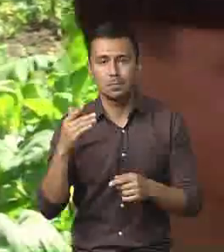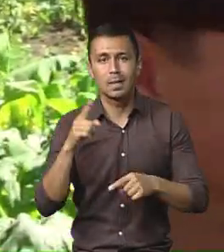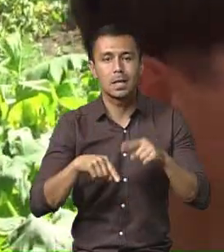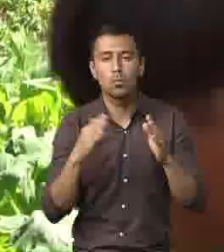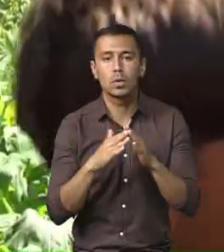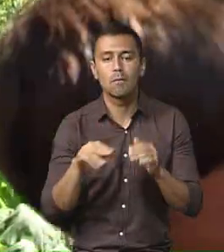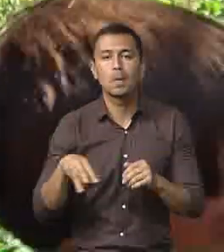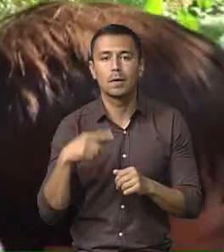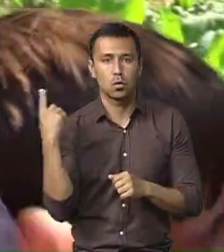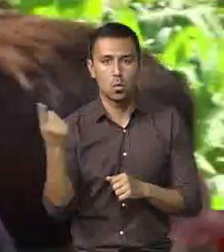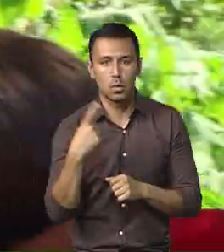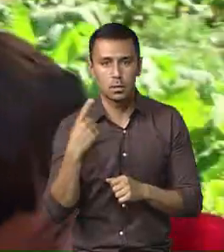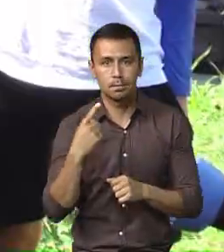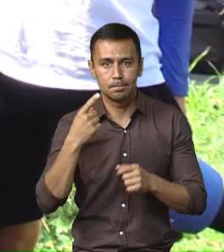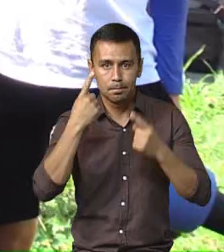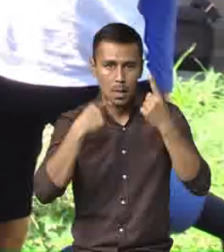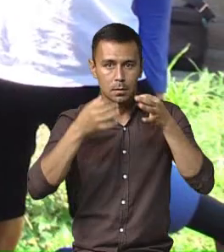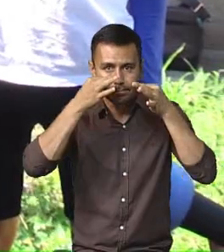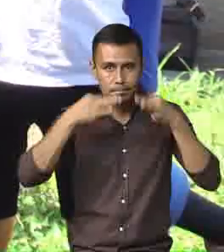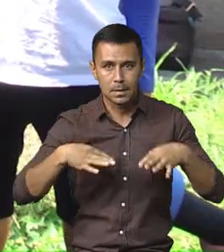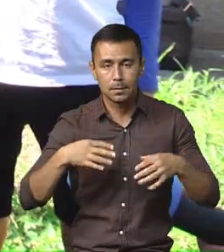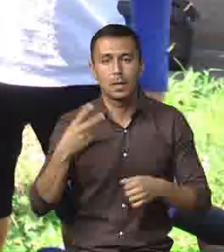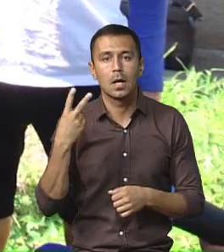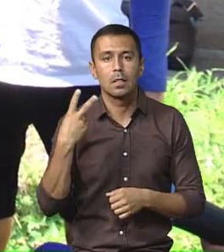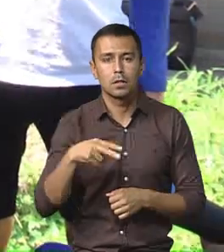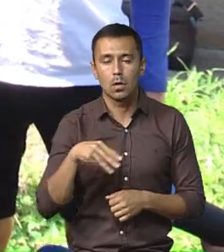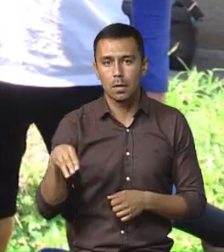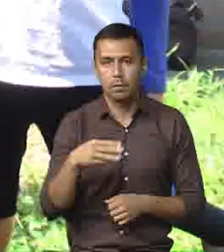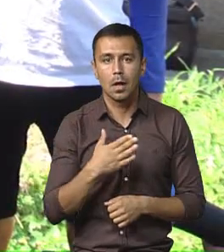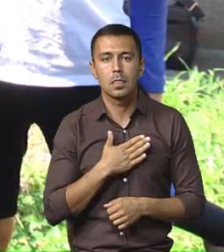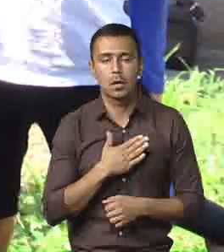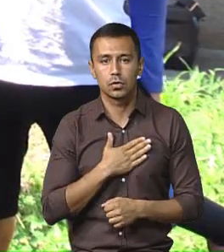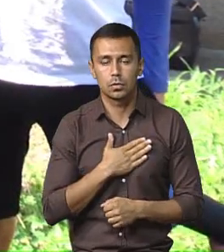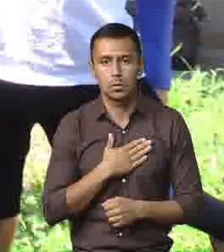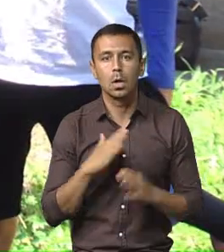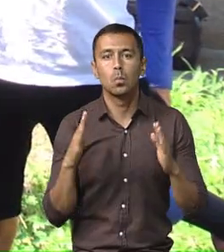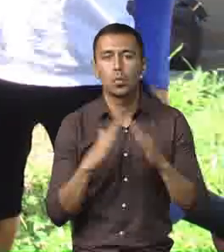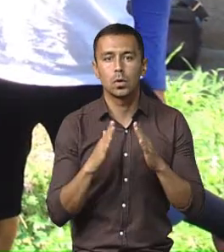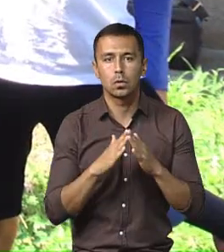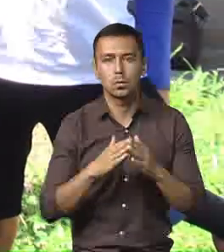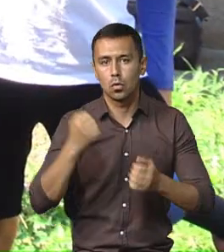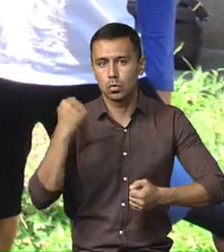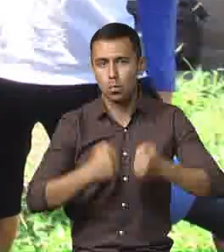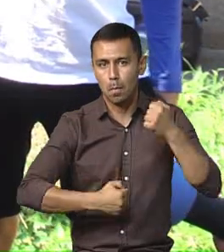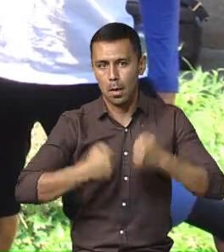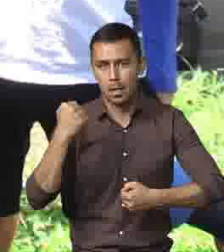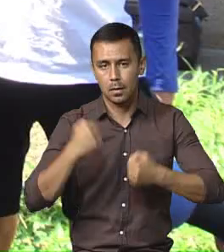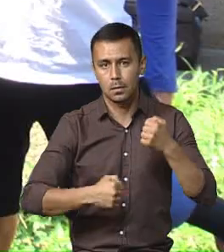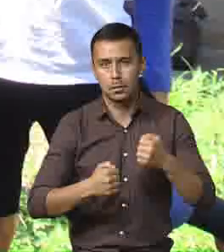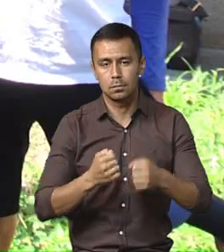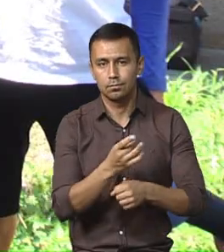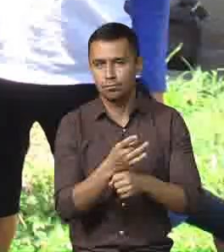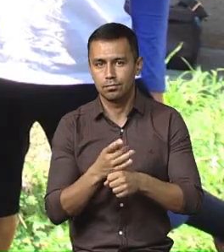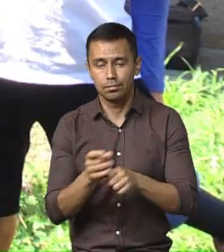будинком у Миколаївській області, плаче. 20 травня нашій дом розбомбили градом.